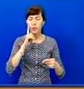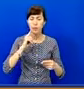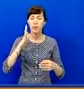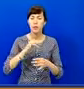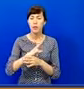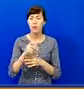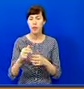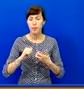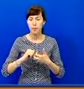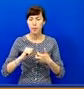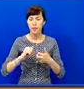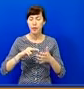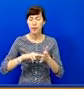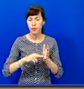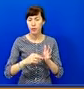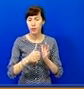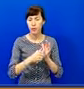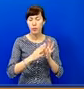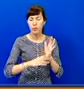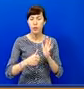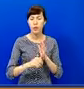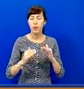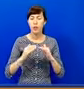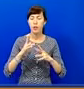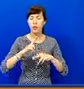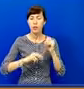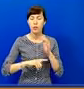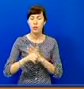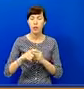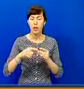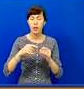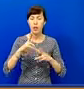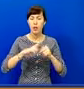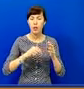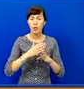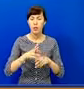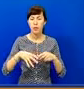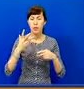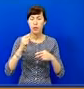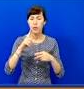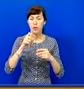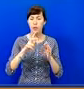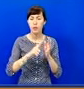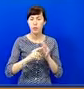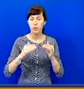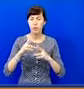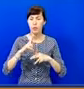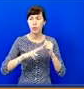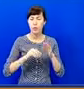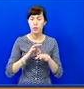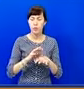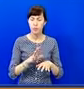арттыру жобасымен 96 тұрғын үйдің құрылысы басталған. Ал жеке құрылыс салушылар есебінен 107 тұрғын үй құрылысы